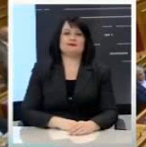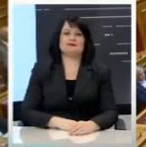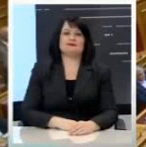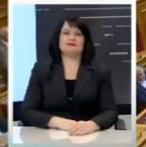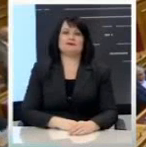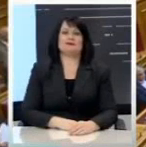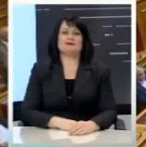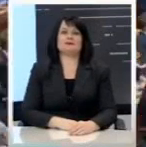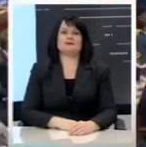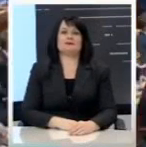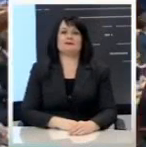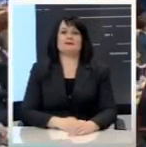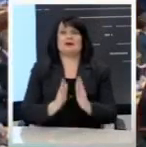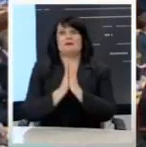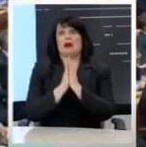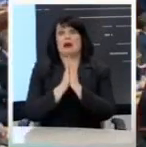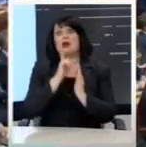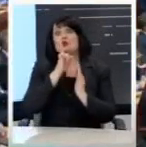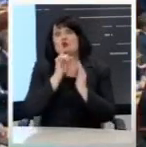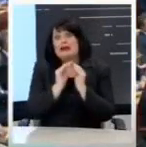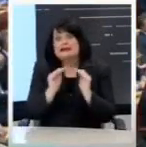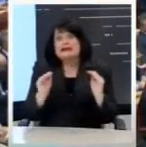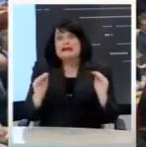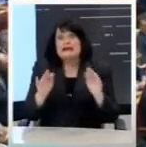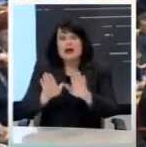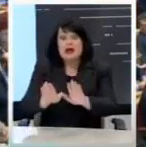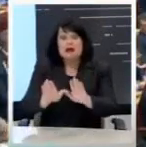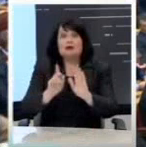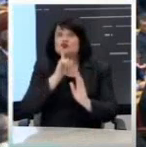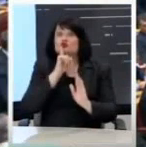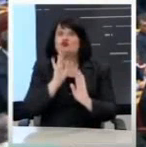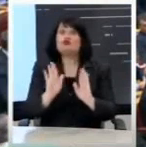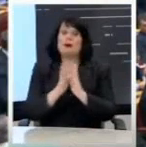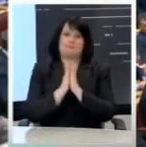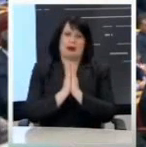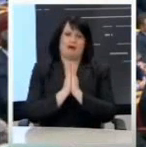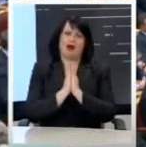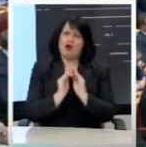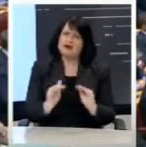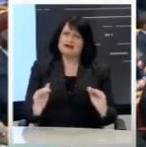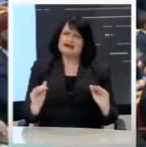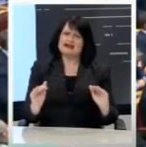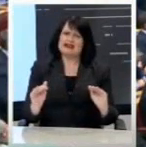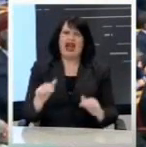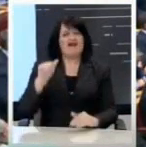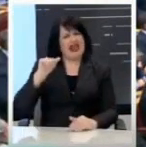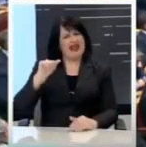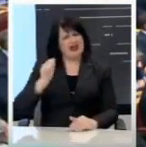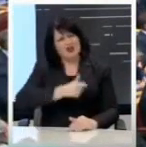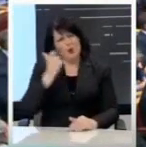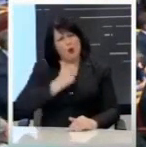Κάντε ησυχία. Κάτσε κάτω. Κάντε ησυχία. Κάντε ησυχία, κύριε